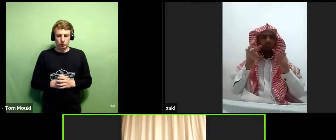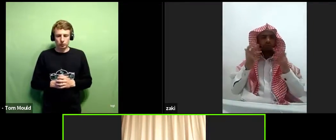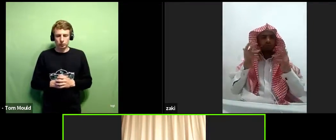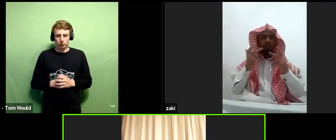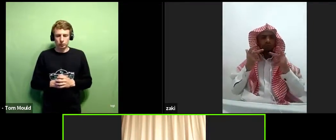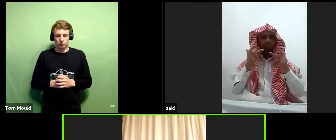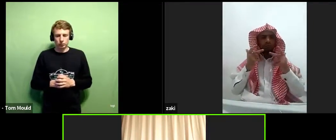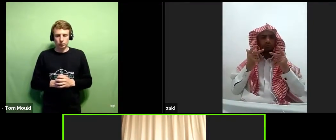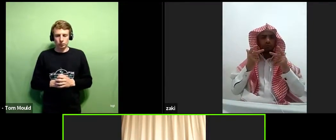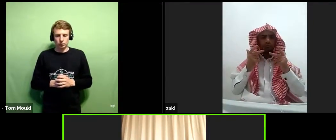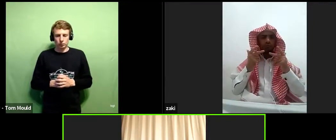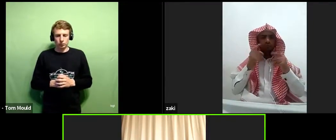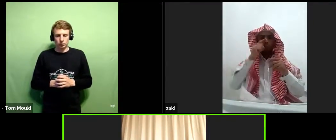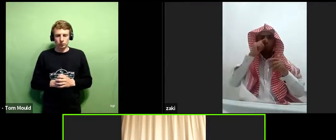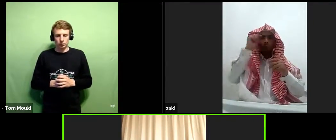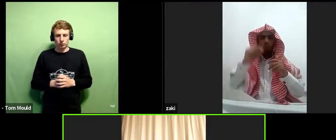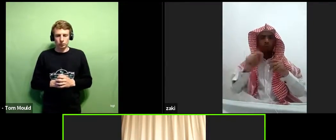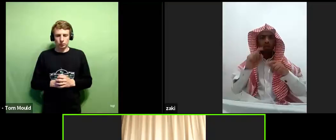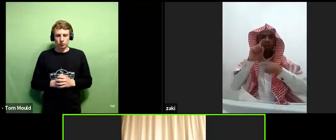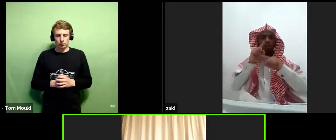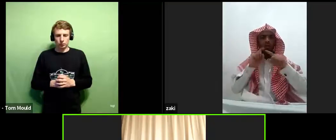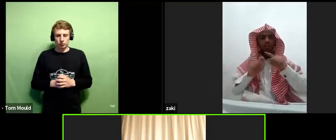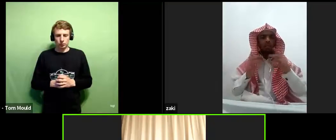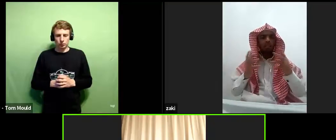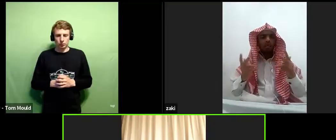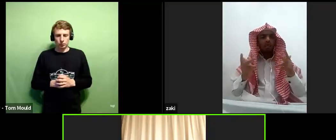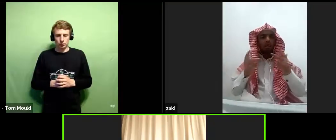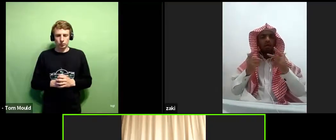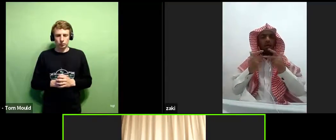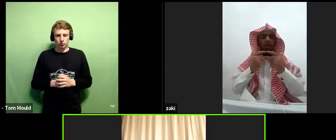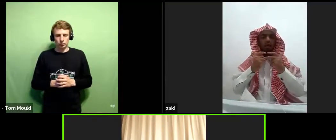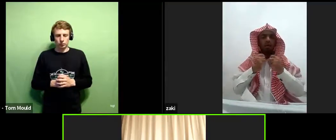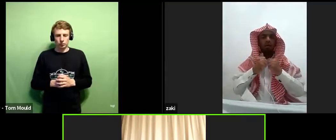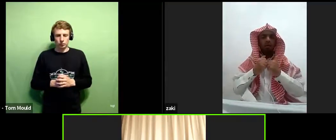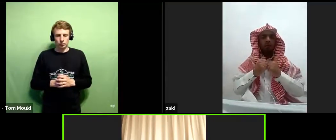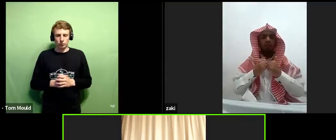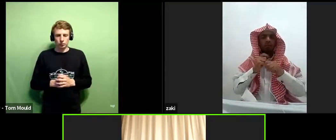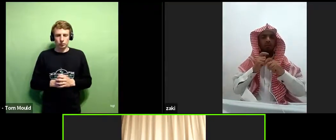الزكاة الواجبة عليه فوجدها مثل ذلك